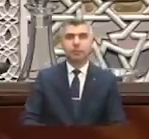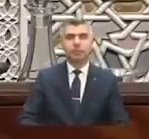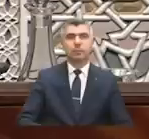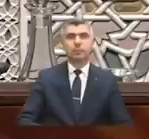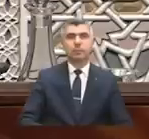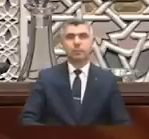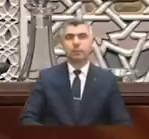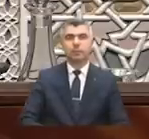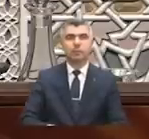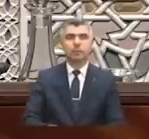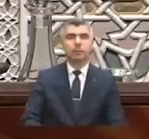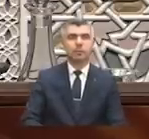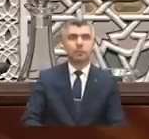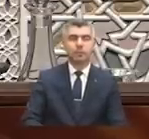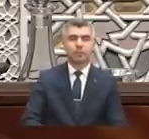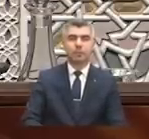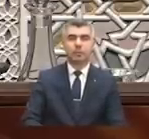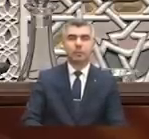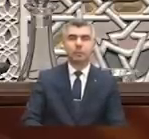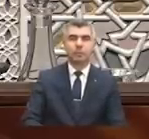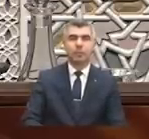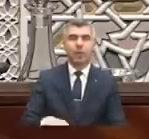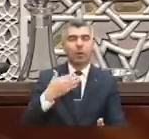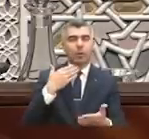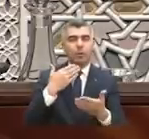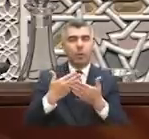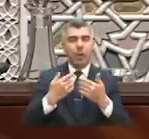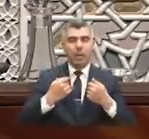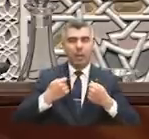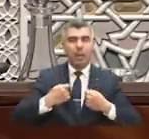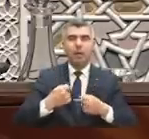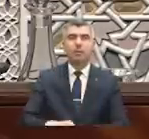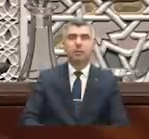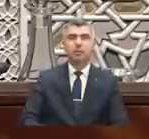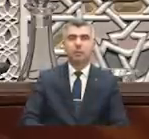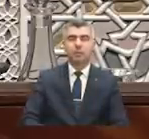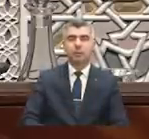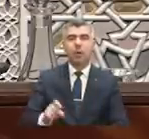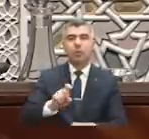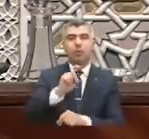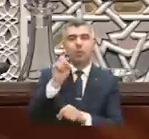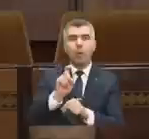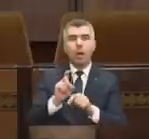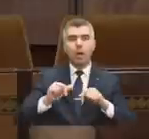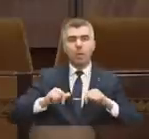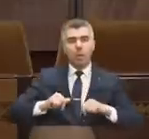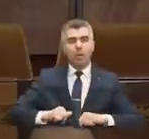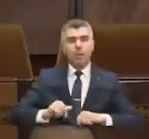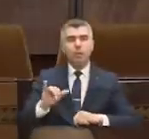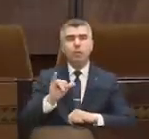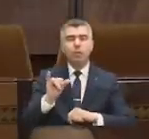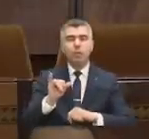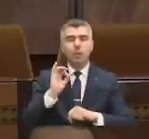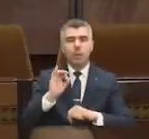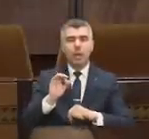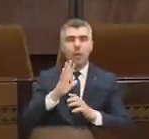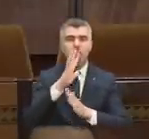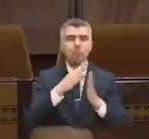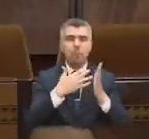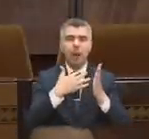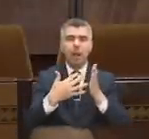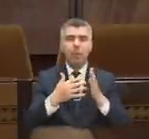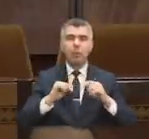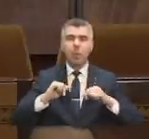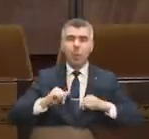تفضل السيد النائب المحترم شكرا سيد الرئيس نسائلكم السيد الوزير المحترم عن خطه عمل الوزاره